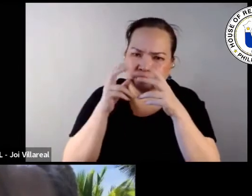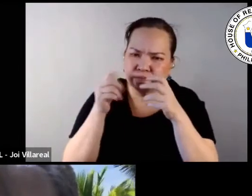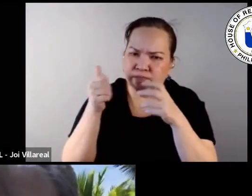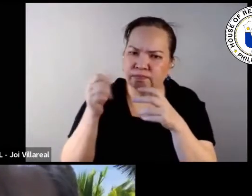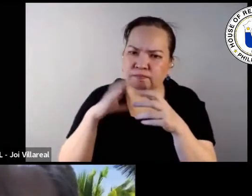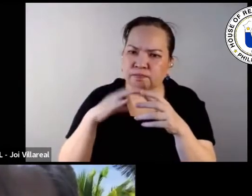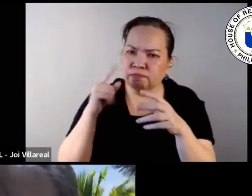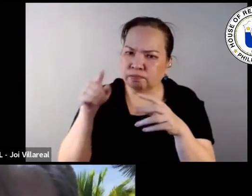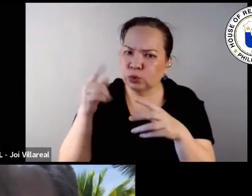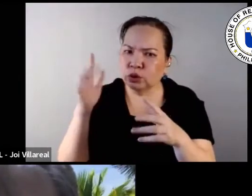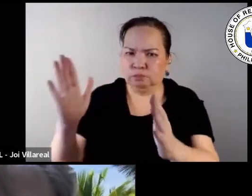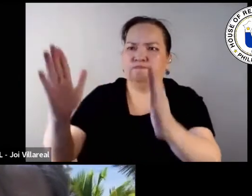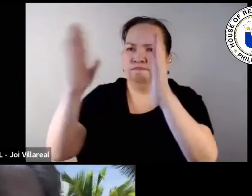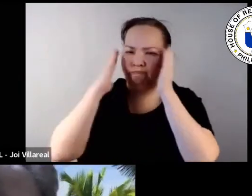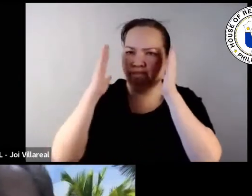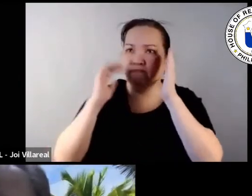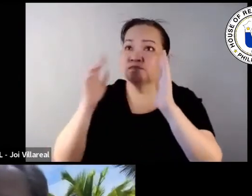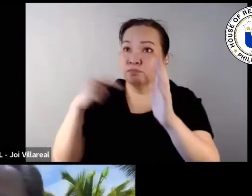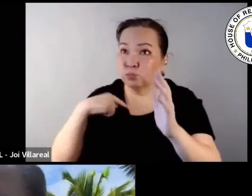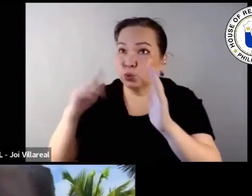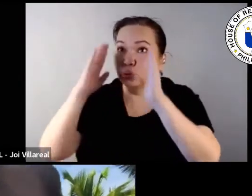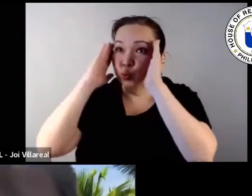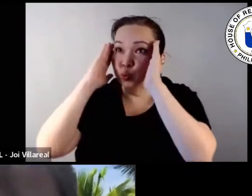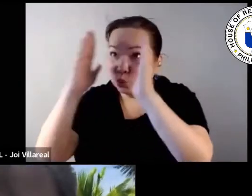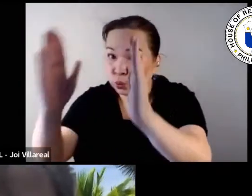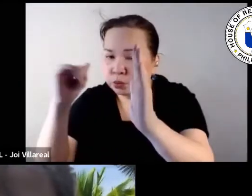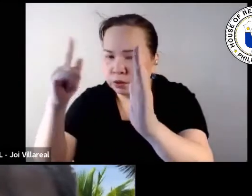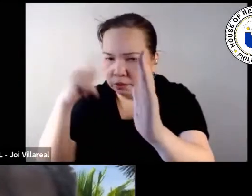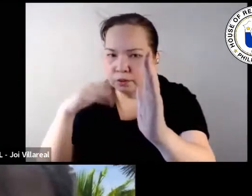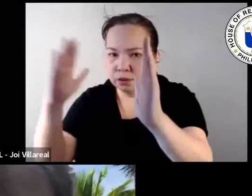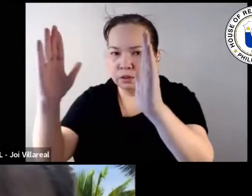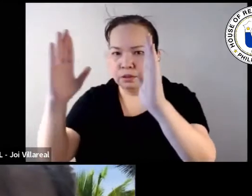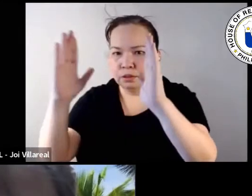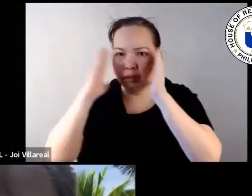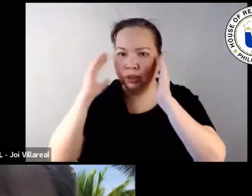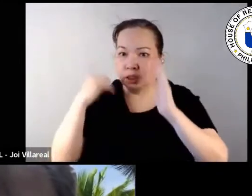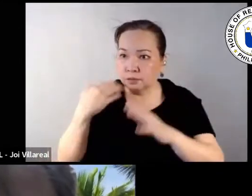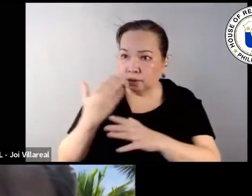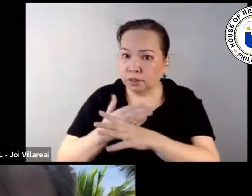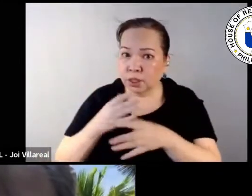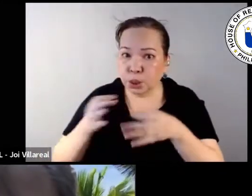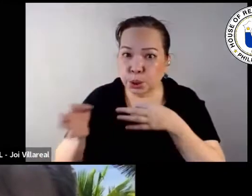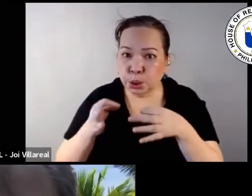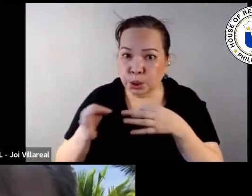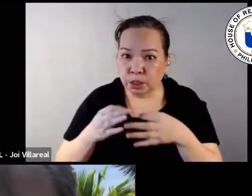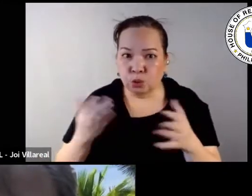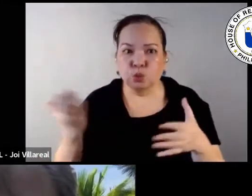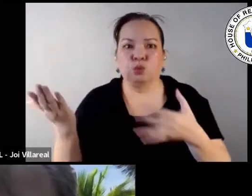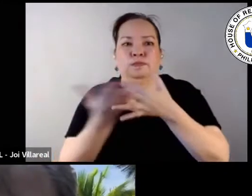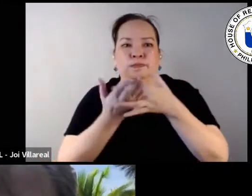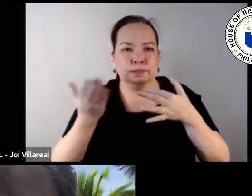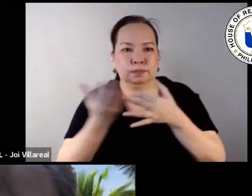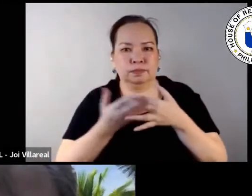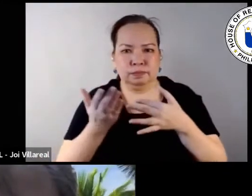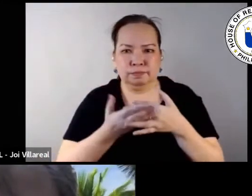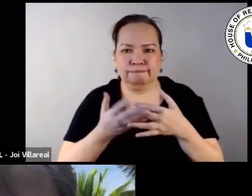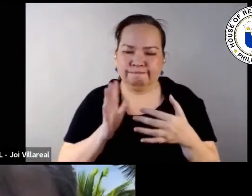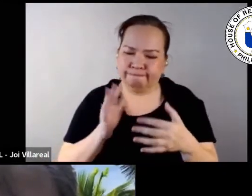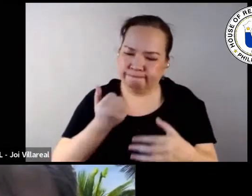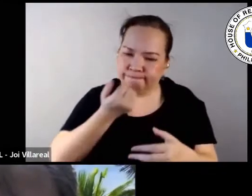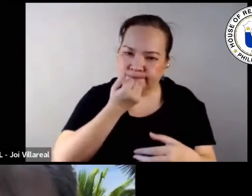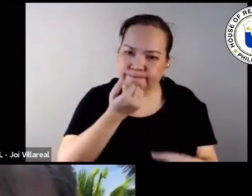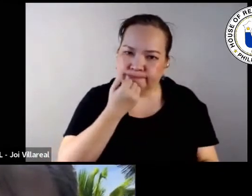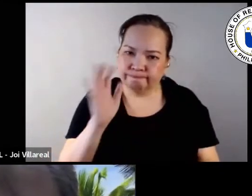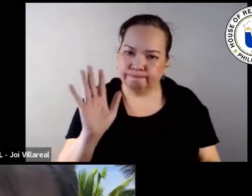you also have to listen to us. Wag naman habang nagsasalita kami ay bilang ika-cut mo kami. Hindi naman po tama